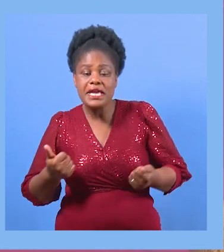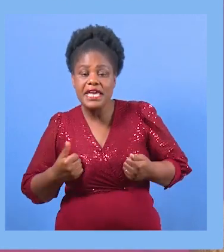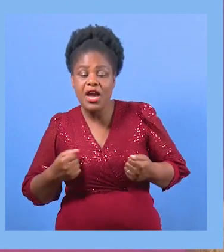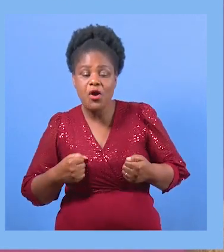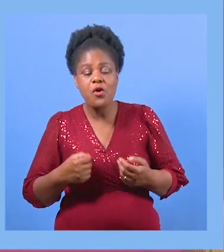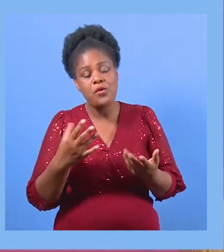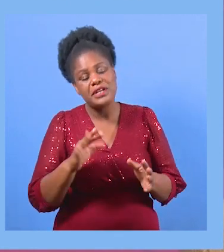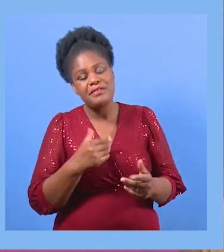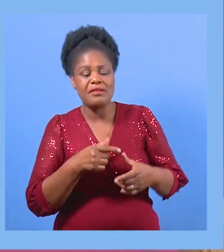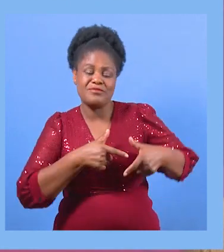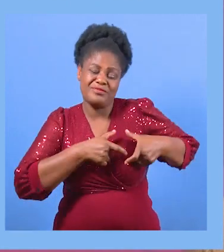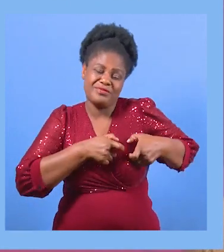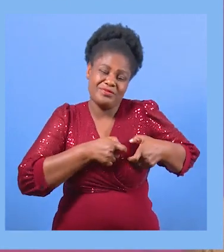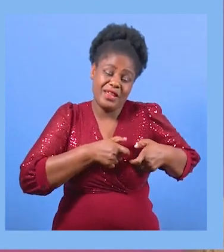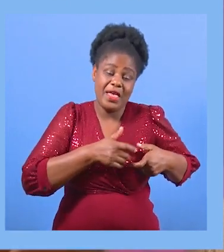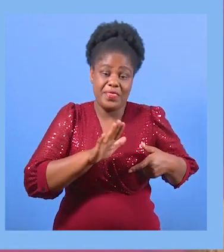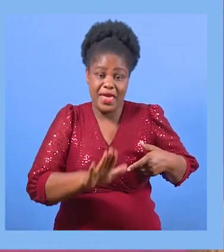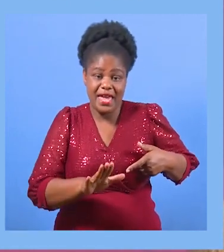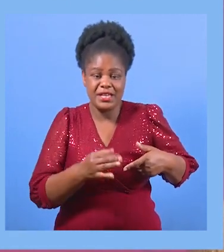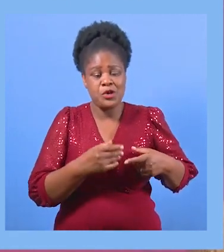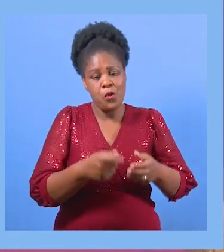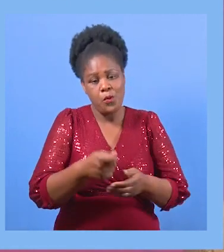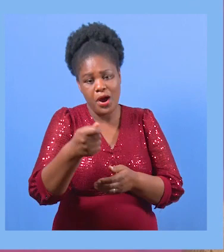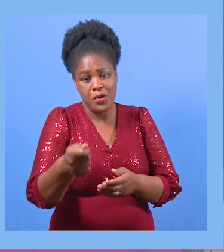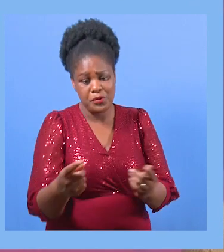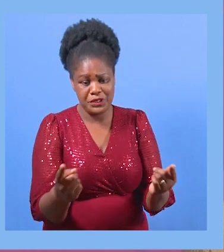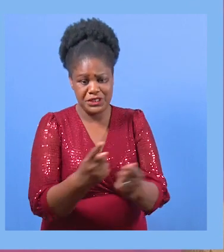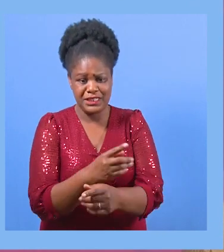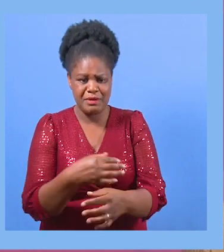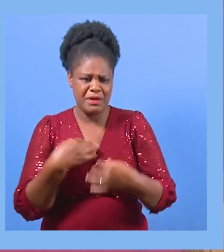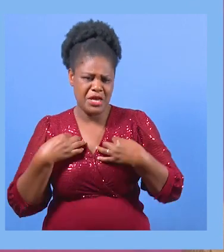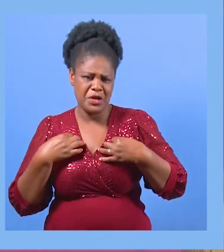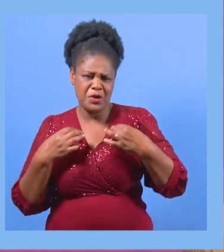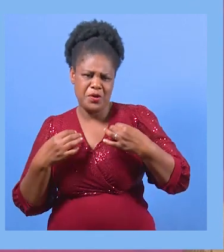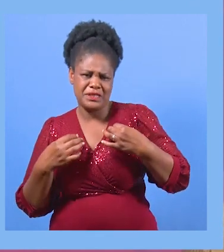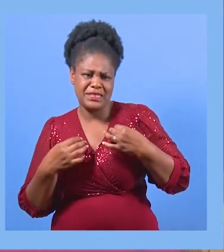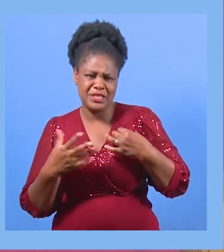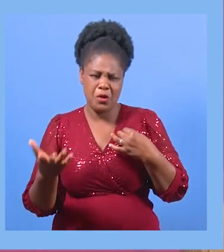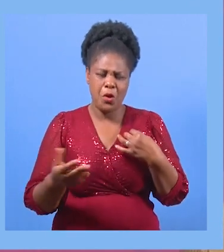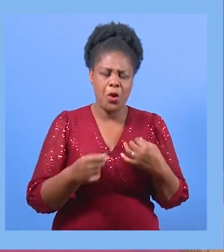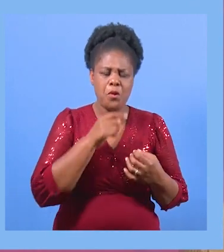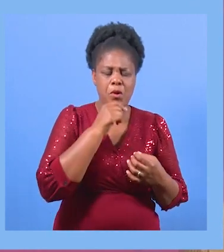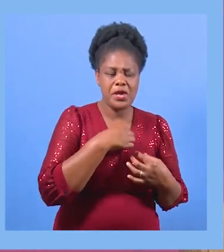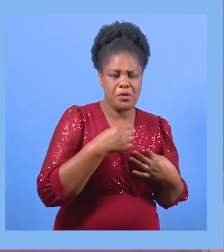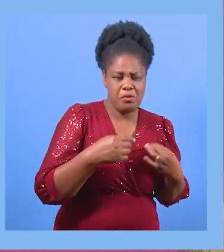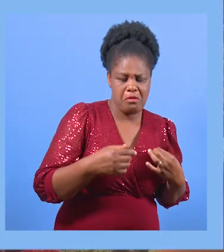vachipanana nduma. Iri nzira yekuratidzana kuti ini ndakuda, ende musikana aibvisawo chaanobvisa, mukomana obvisawo chaanobvisa